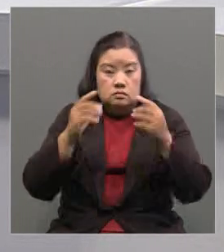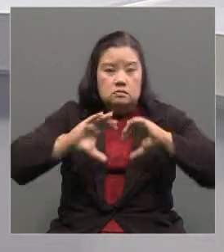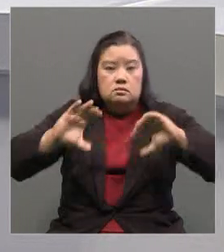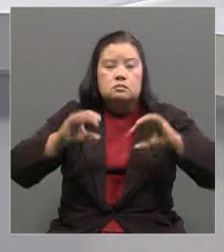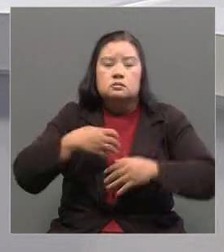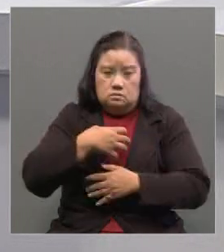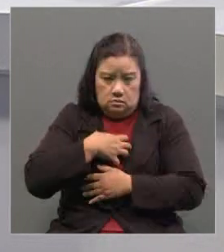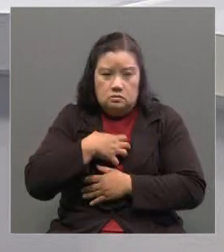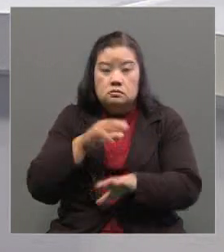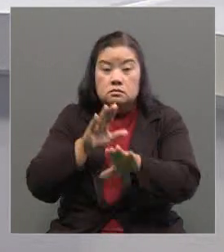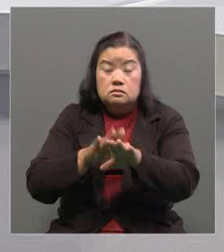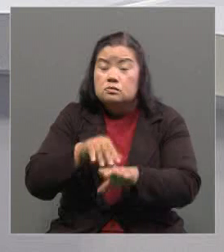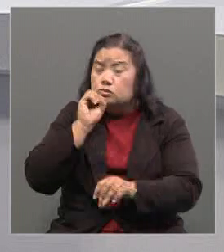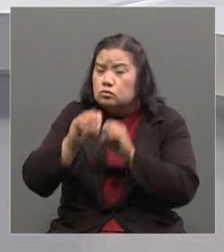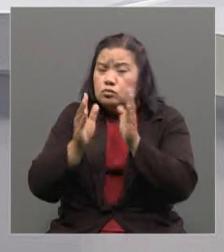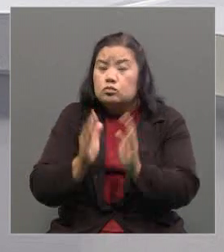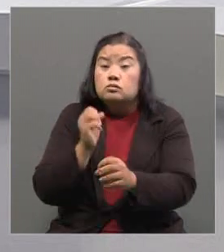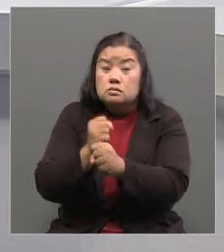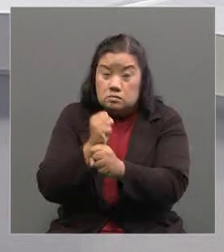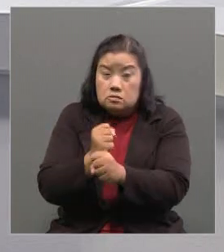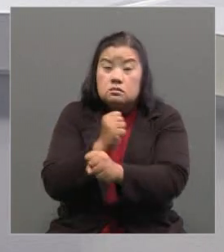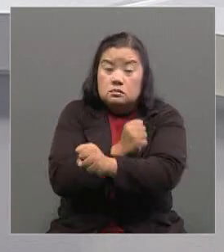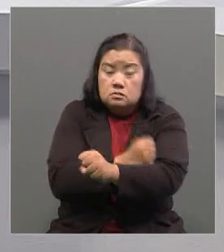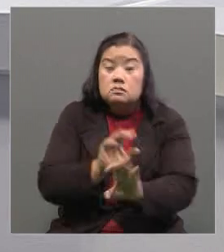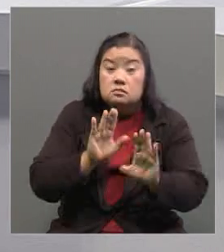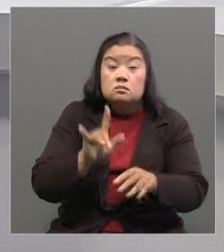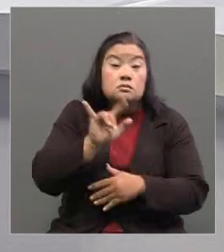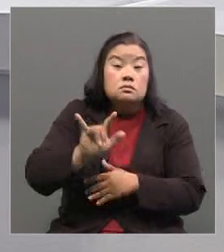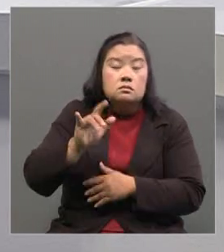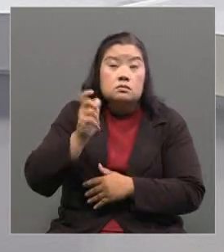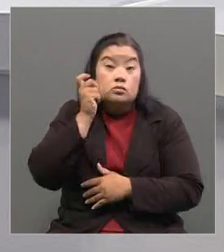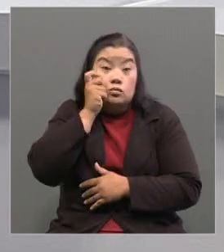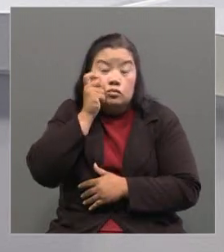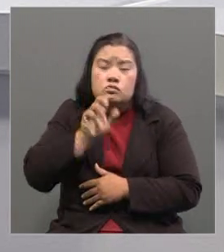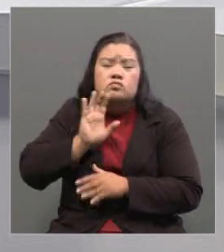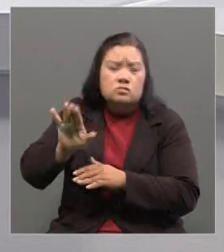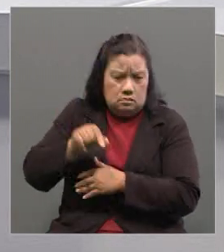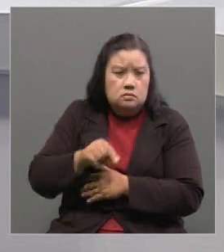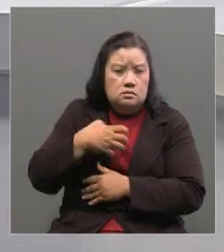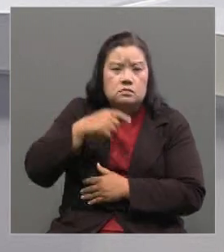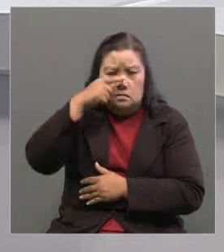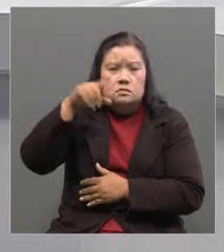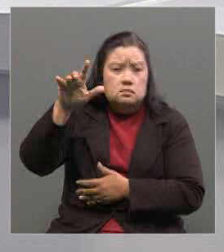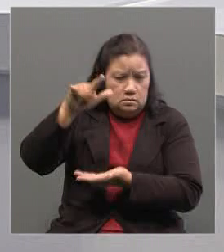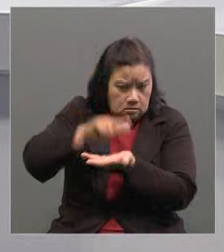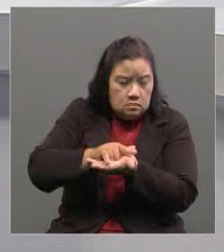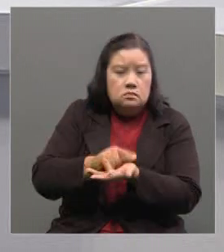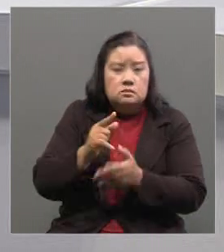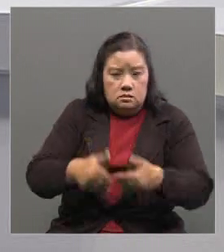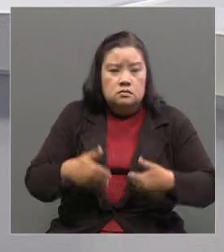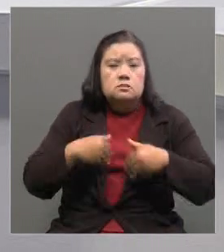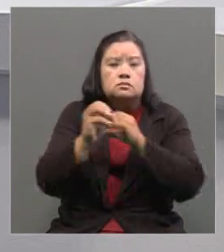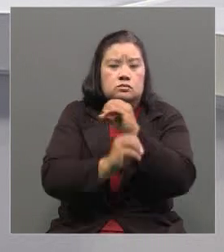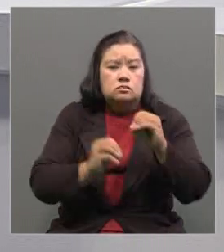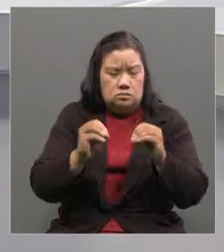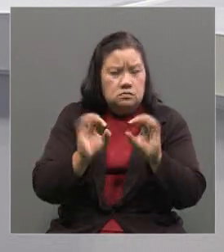พยายามสื่อสารไปถึงพี่น้องแรงงานนะคะผ่านทางญาติที่ยังพูดคุยยังติดต่อกันได้ว่ายังไงซะอยากจะให้กลับมาก่อนเอาความปลอดภัยของ